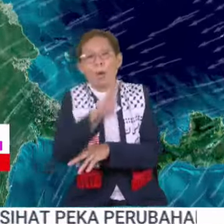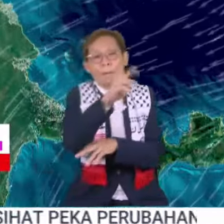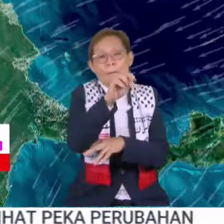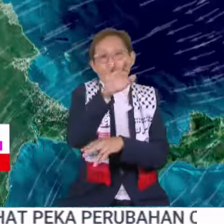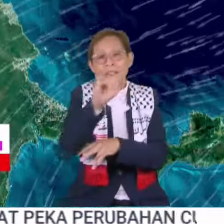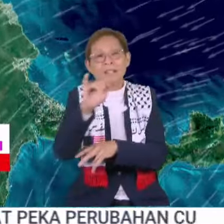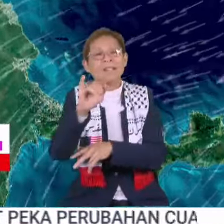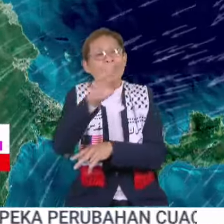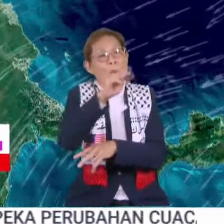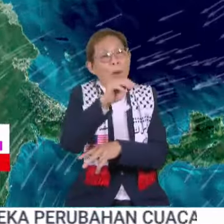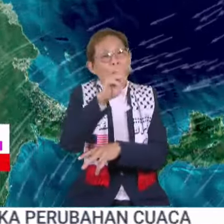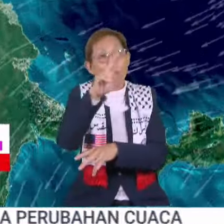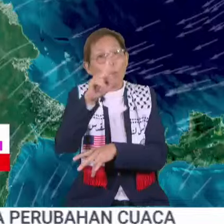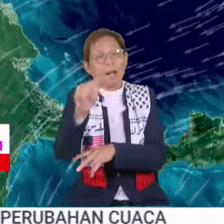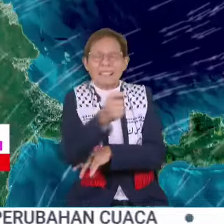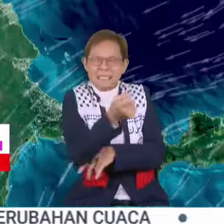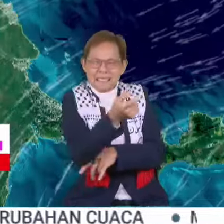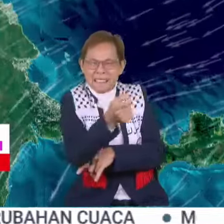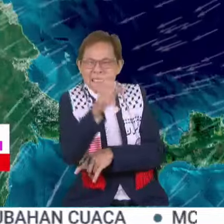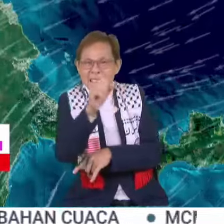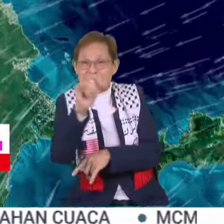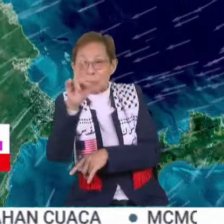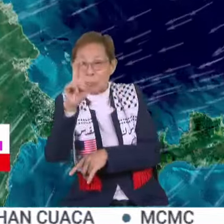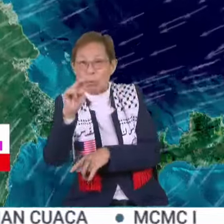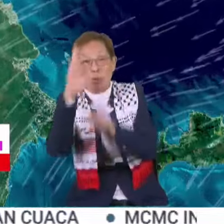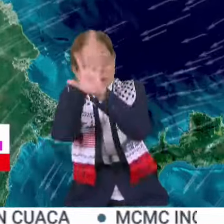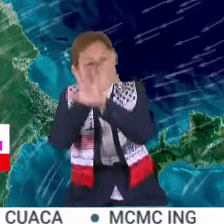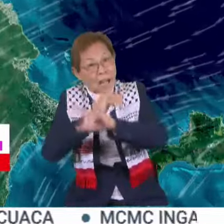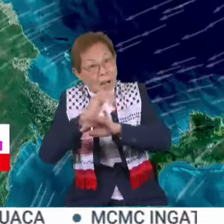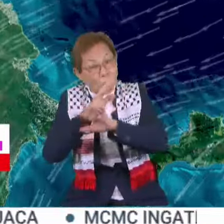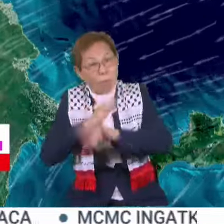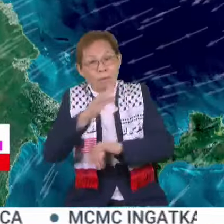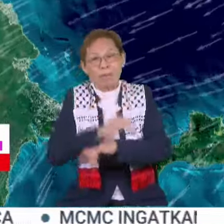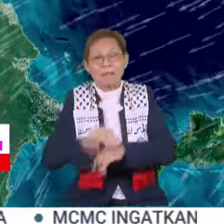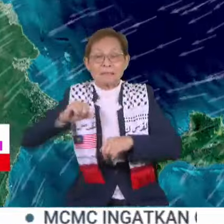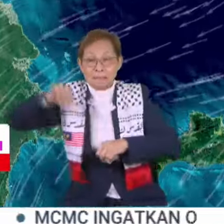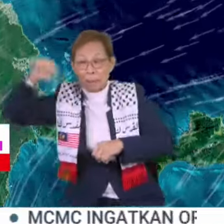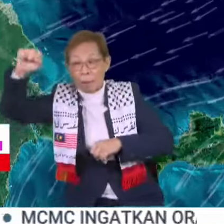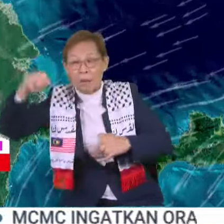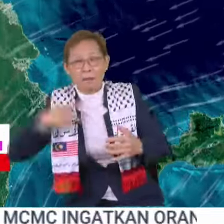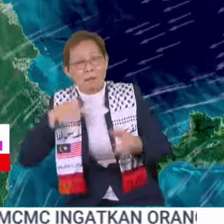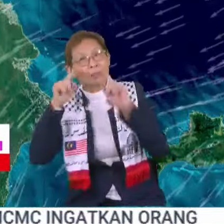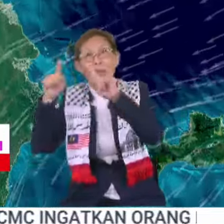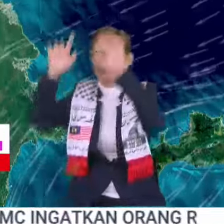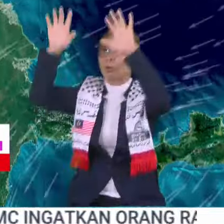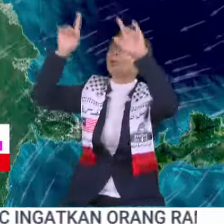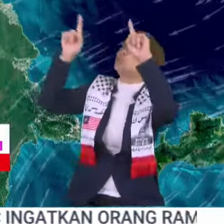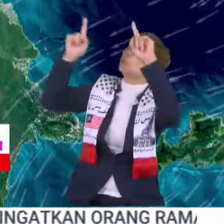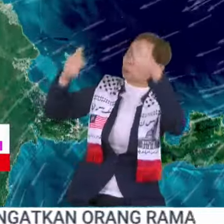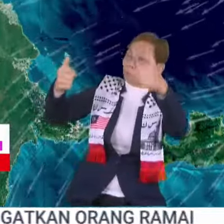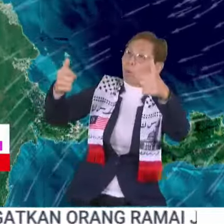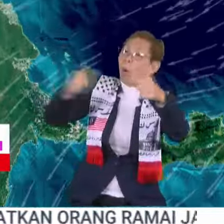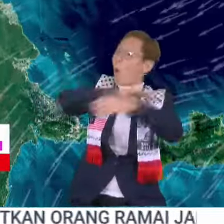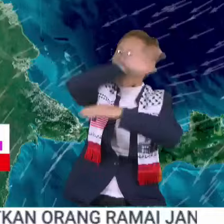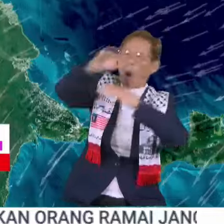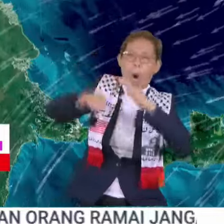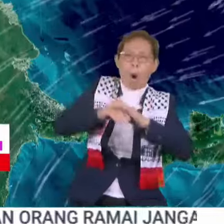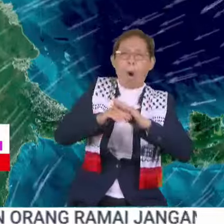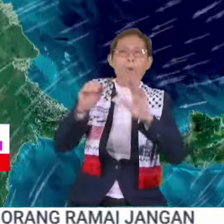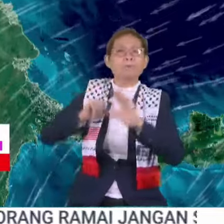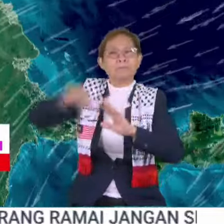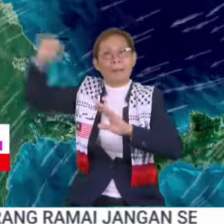Mukah dan juga sedikit di Sibu, Negeri Sarawak. Manakala bagi negeri Sabah, kita dapat lihat keadaan cuaca yang agak baik di hampir